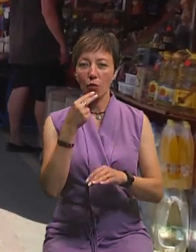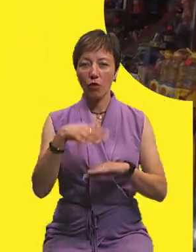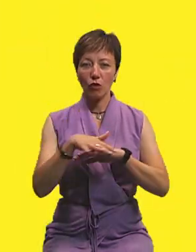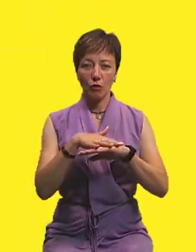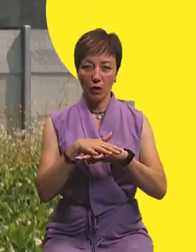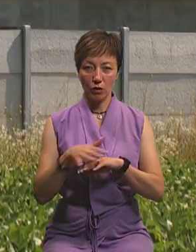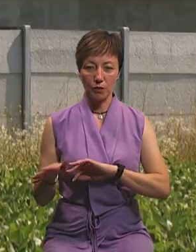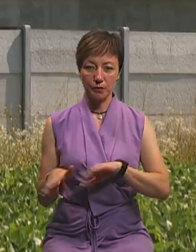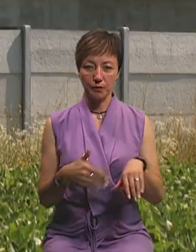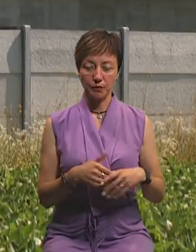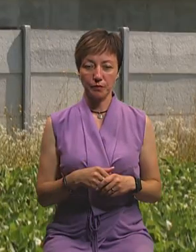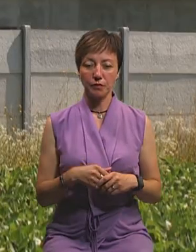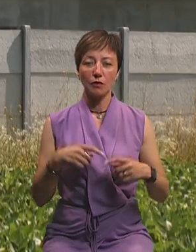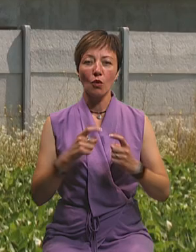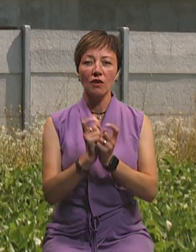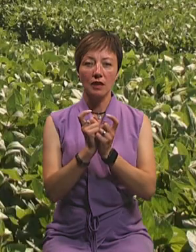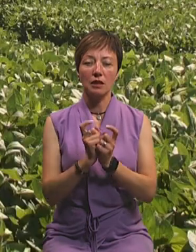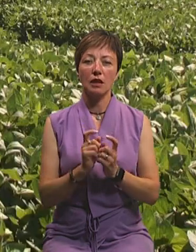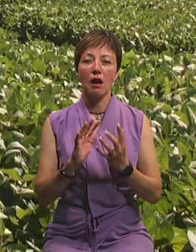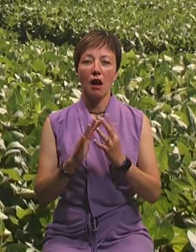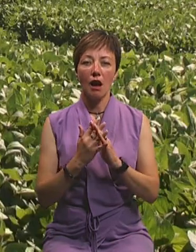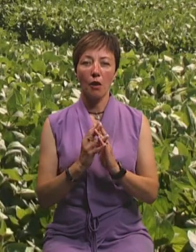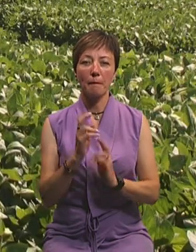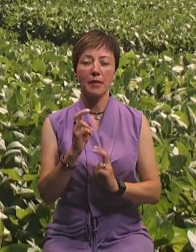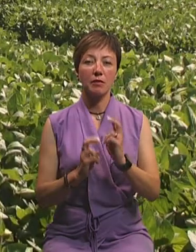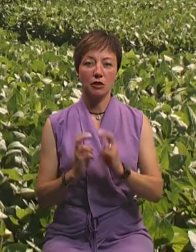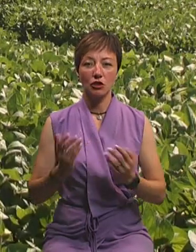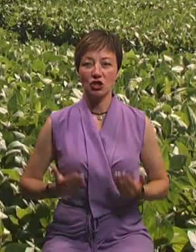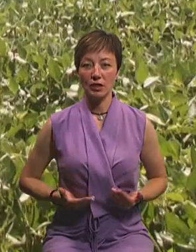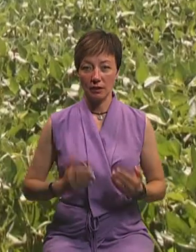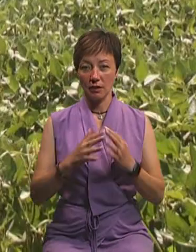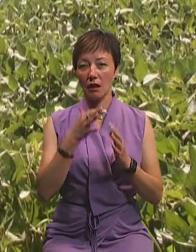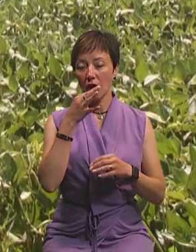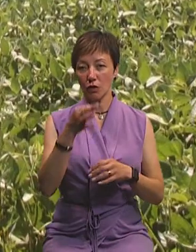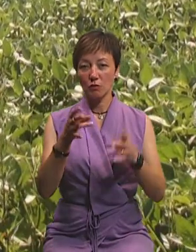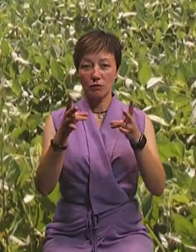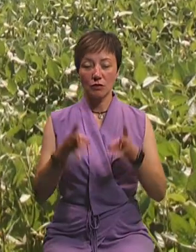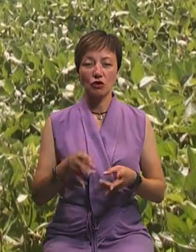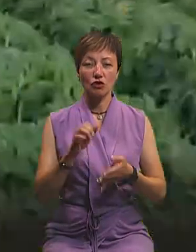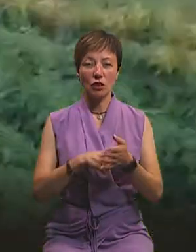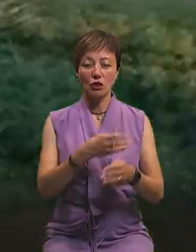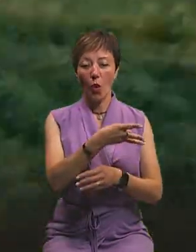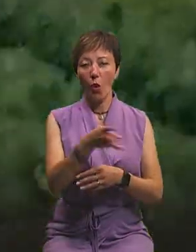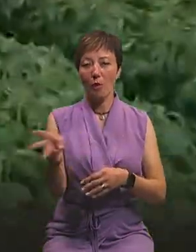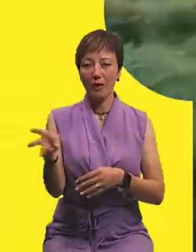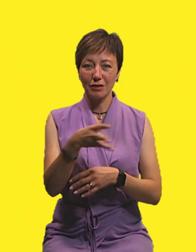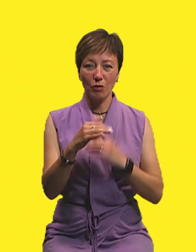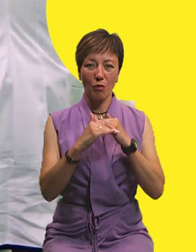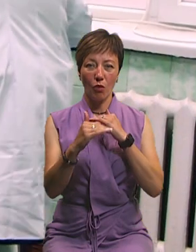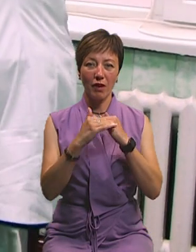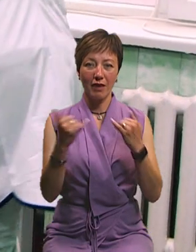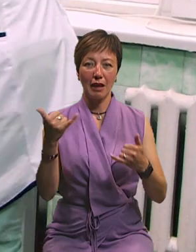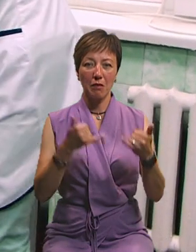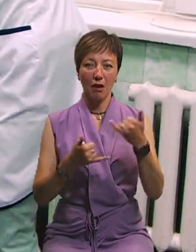ринку конфлікт із агропідприємствами житель Мар'янівки каже постраждав через оприскування полів хімікатами